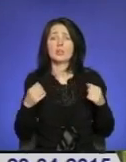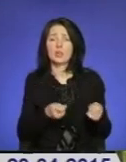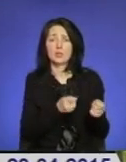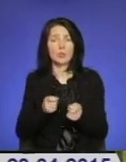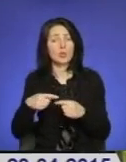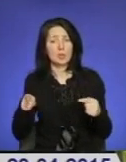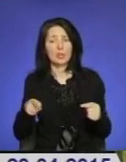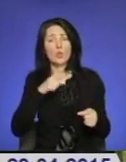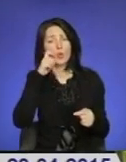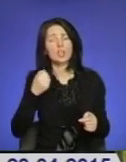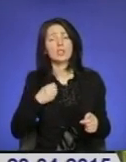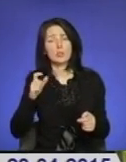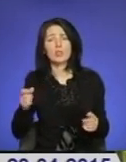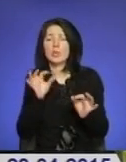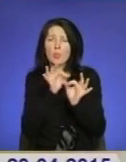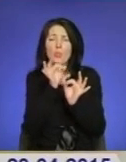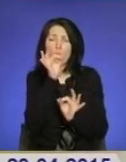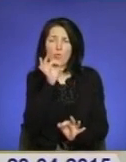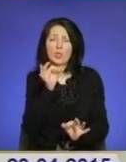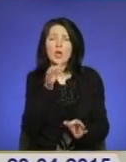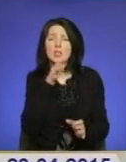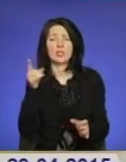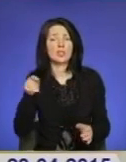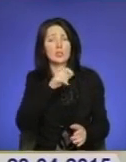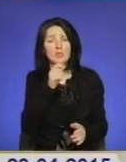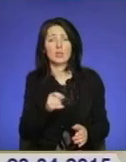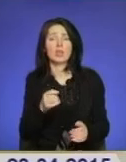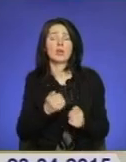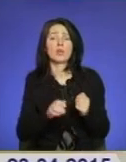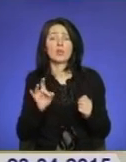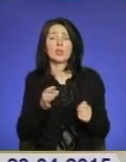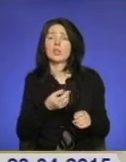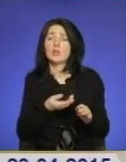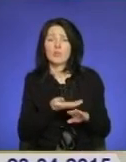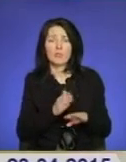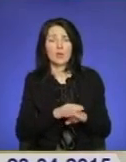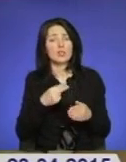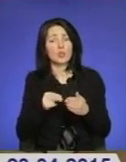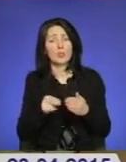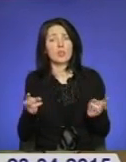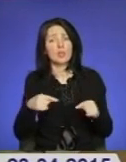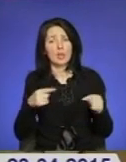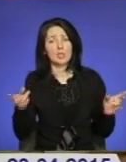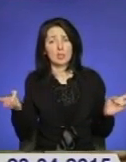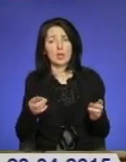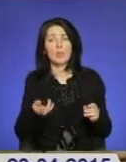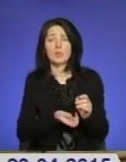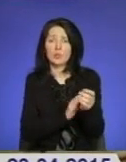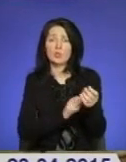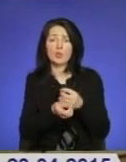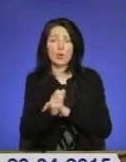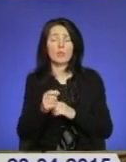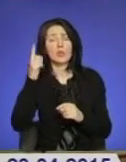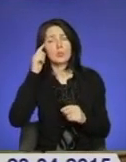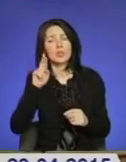час війни, каже жінка, і щораз складніше доводиться добувати необхідні речі. Відтак треба закочувати рукави і напрягати мізки, як